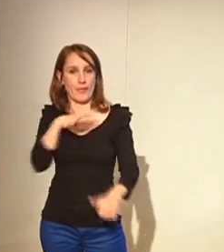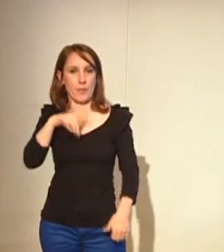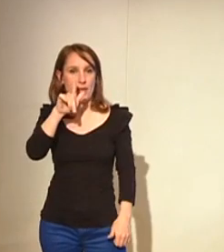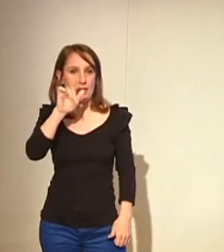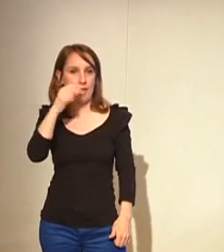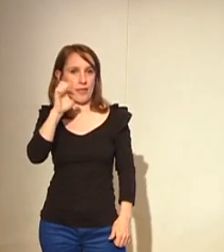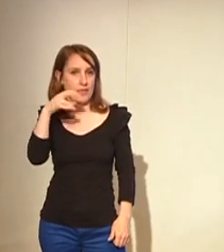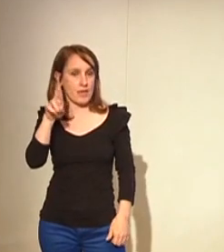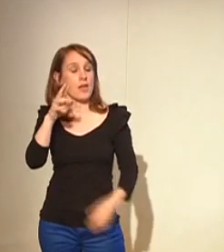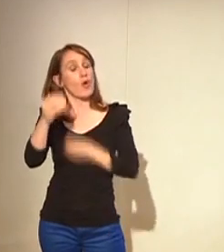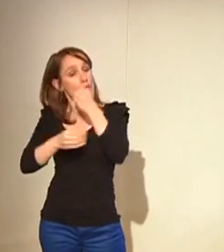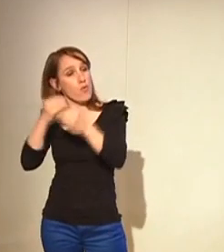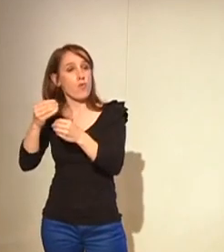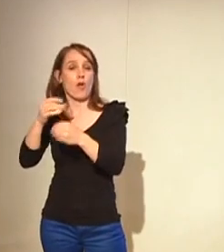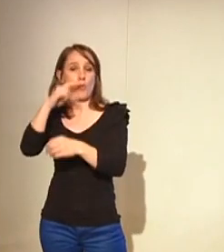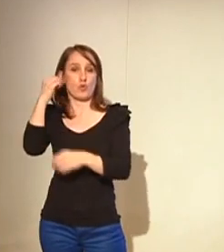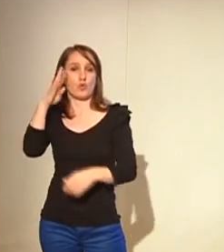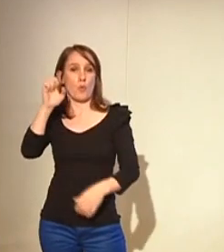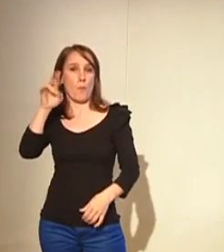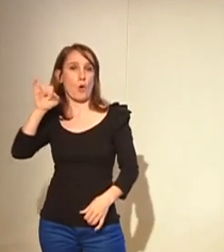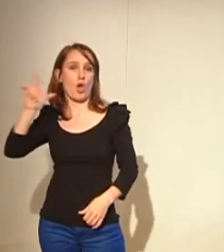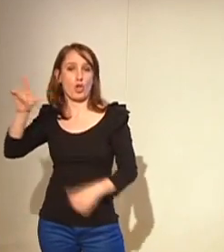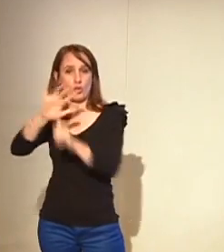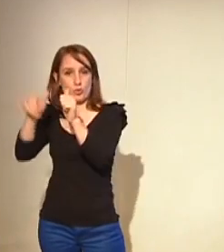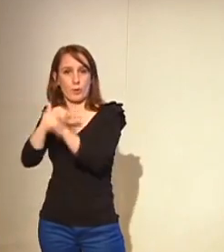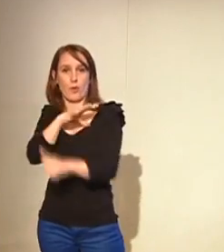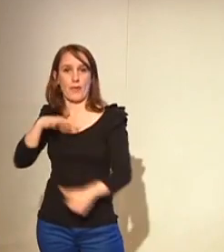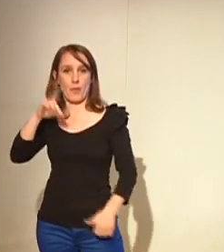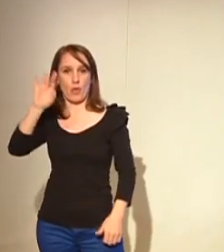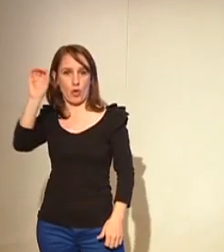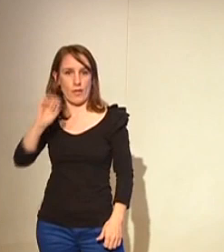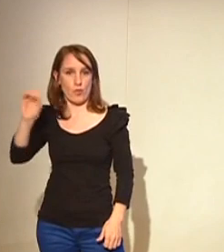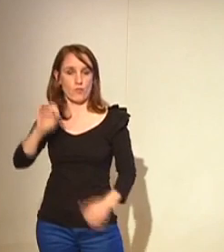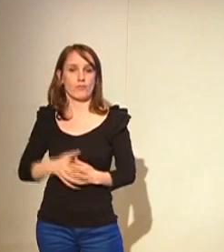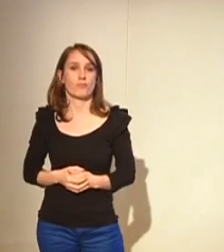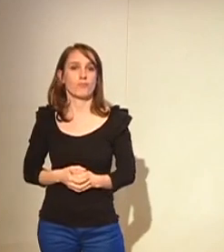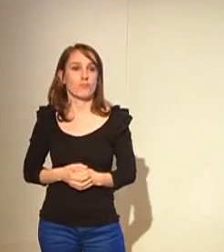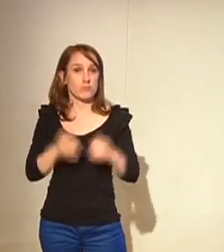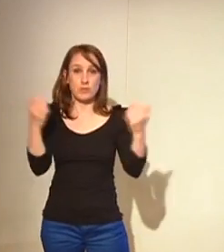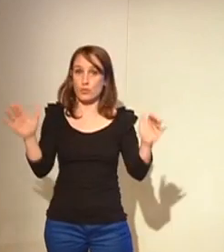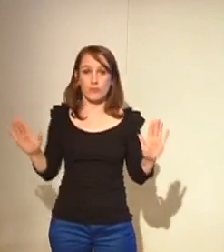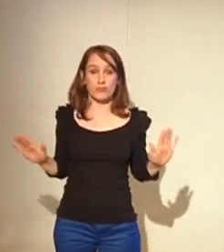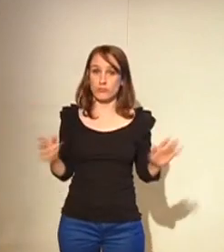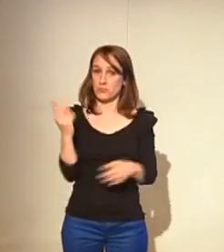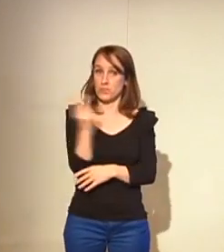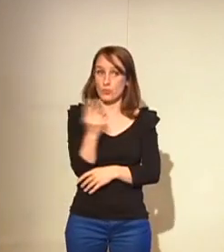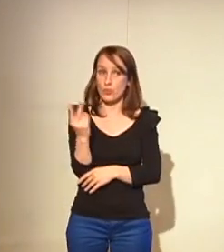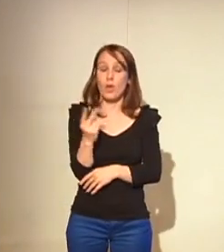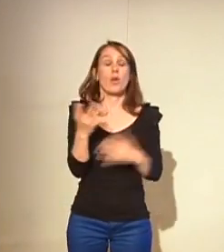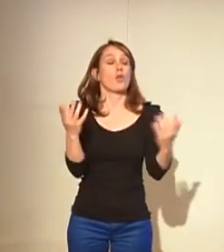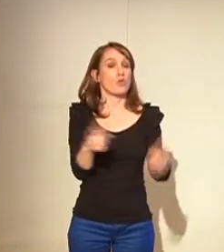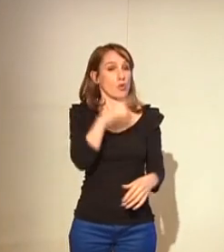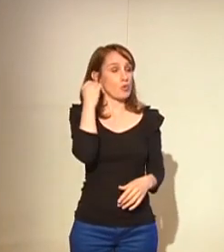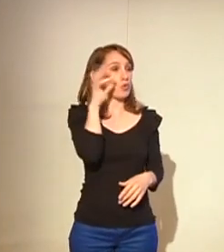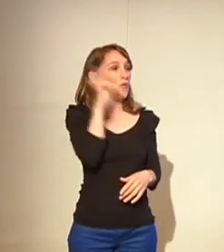avons monsieur breu avec suppléante madame dornano et c'est tout donc pour Monsieur Frist a pour